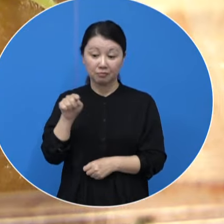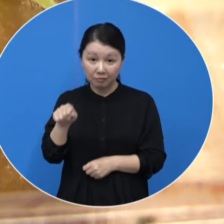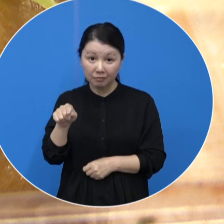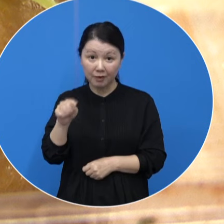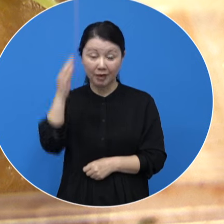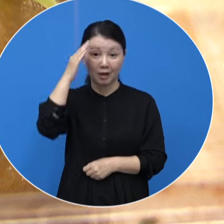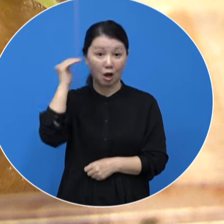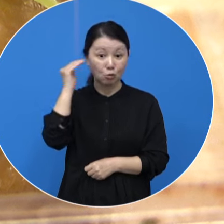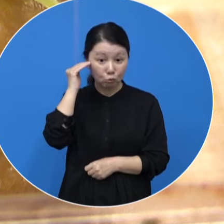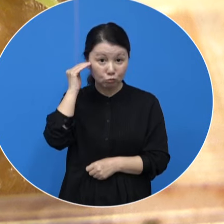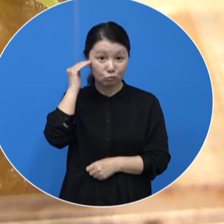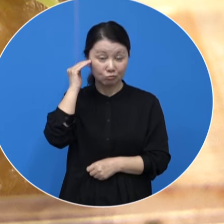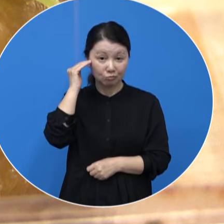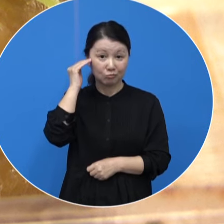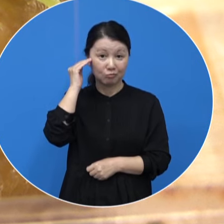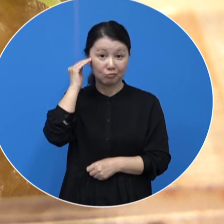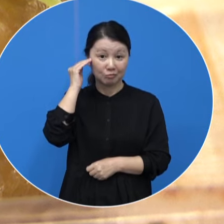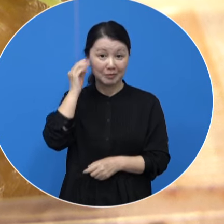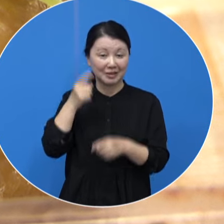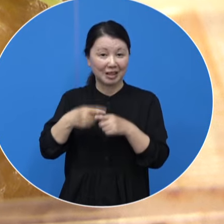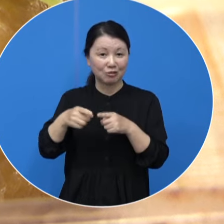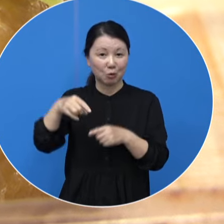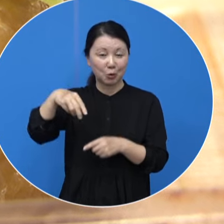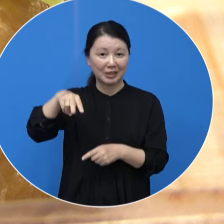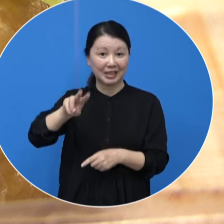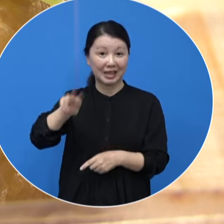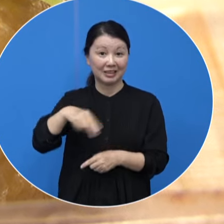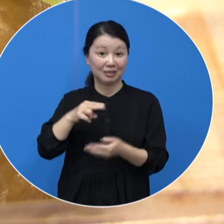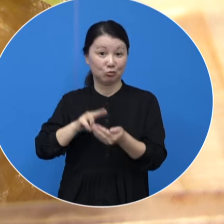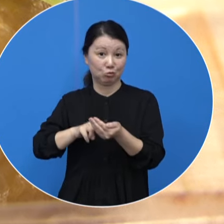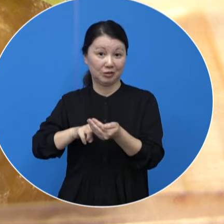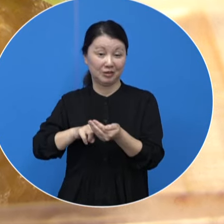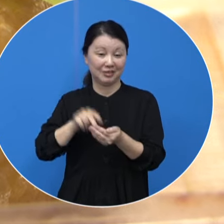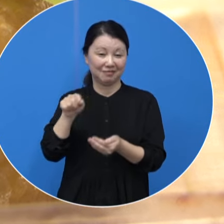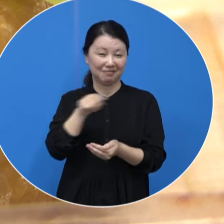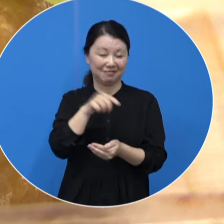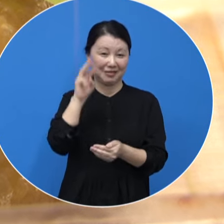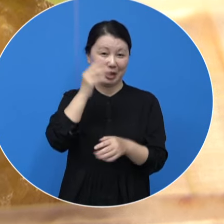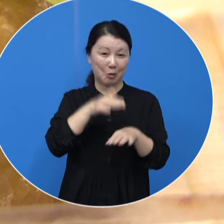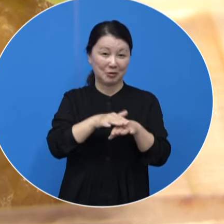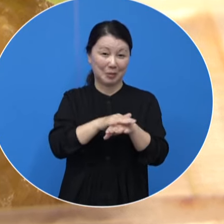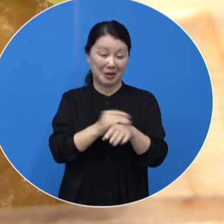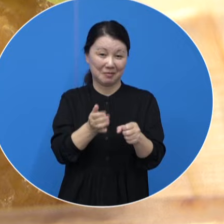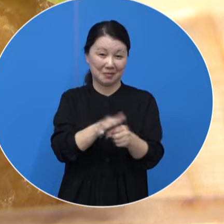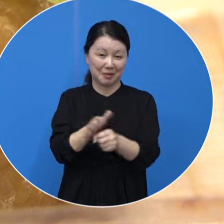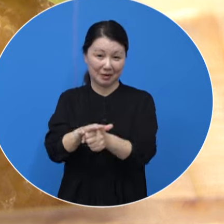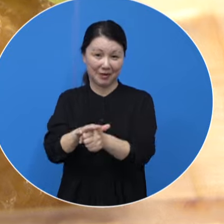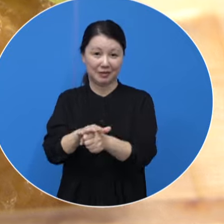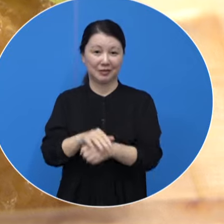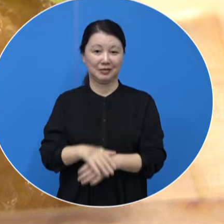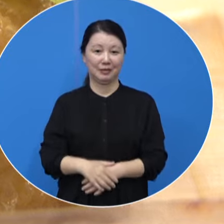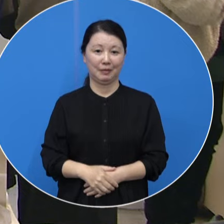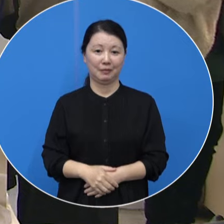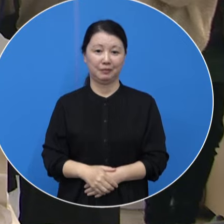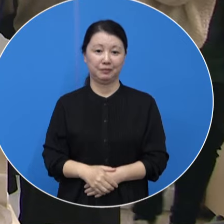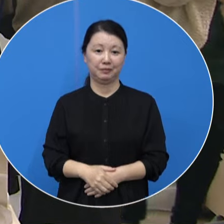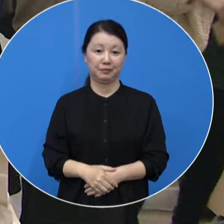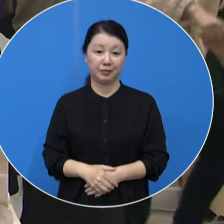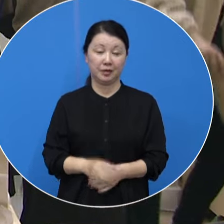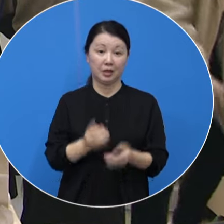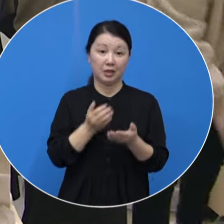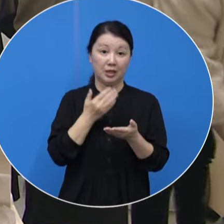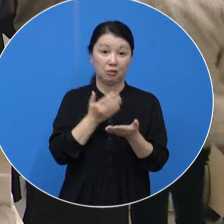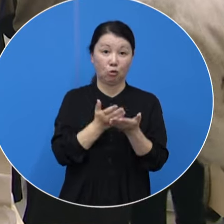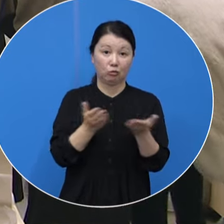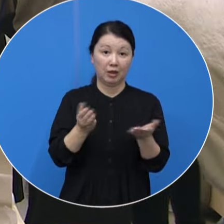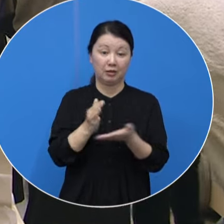こちらは韓国風カツオのいなり寿司。どれも鹿児島愛が詰まっています。飲